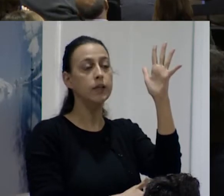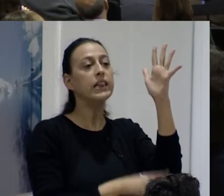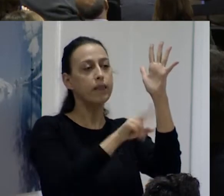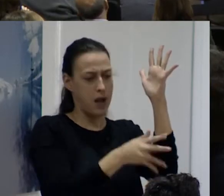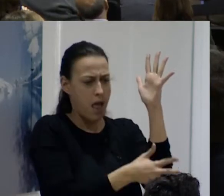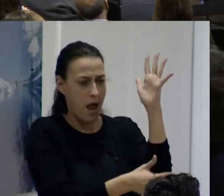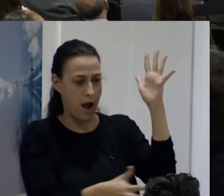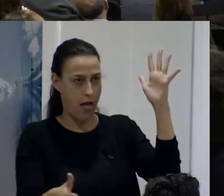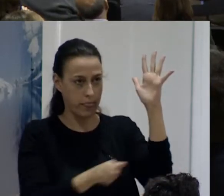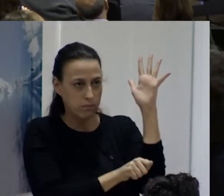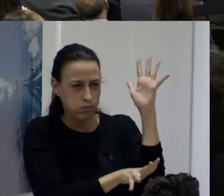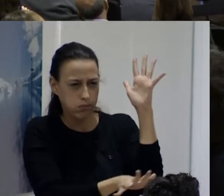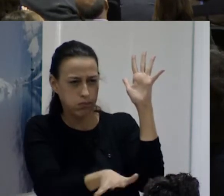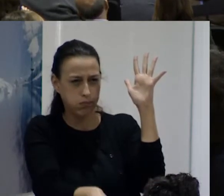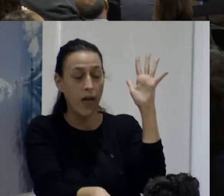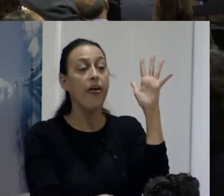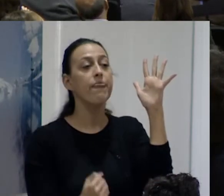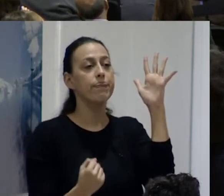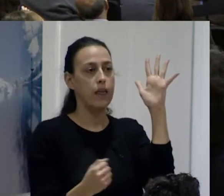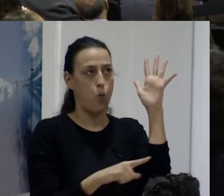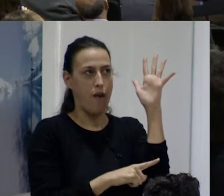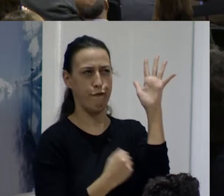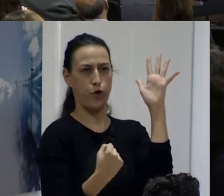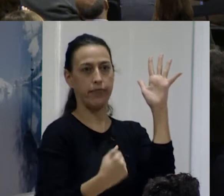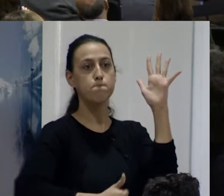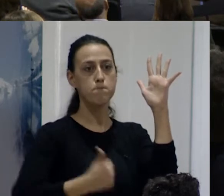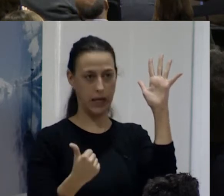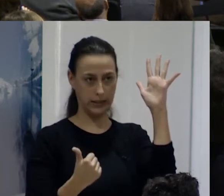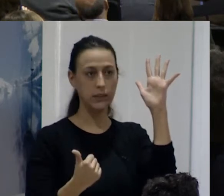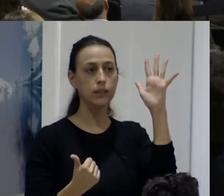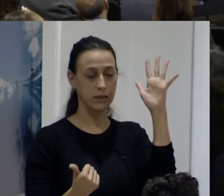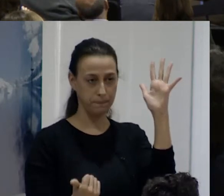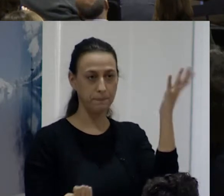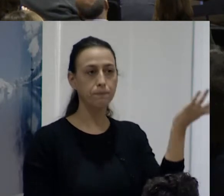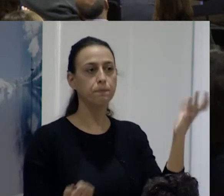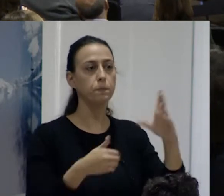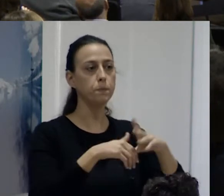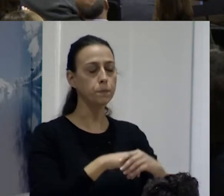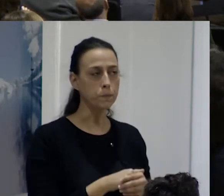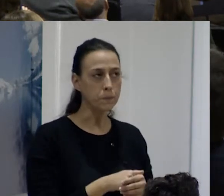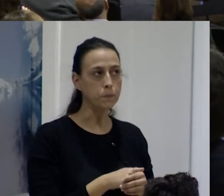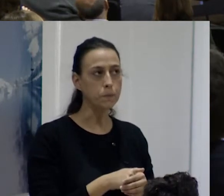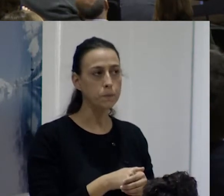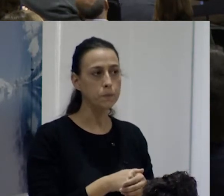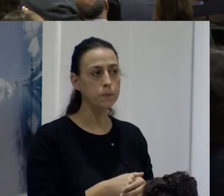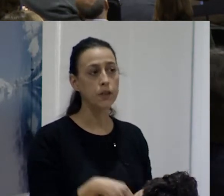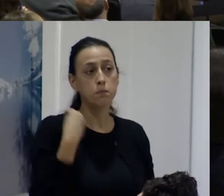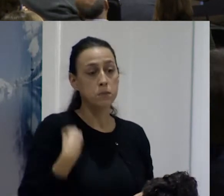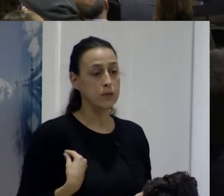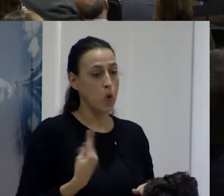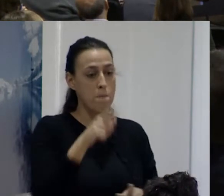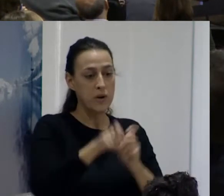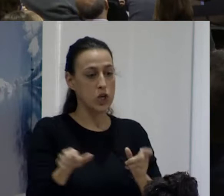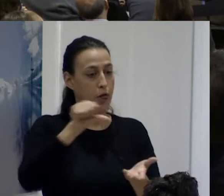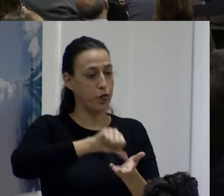l'amplitud per reforçar-ne la base i la estabilitat, amb un nou anell de lligam, com ho fa la ciutat, la